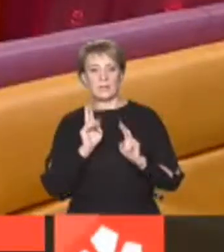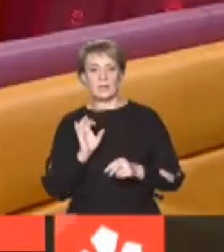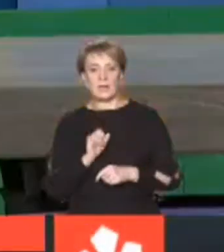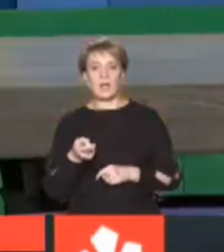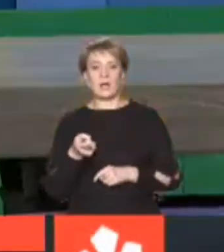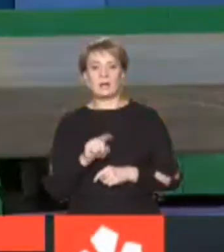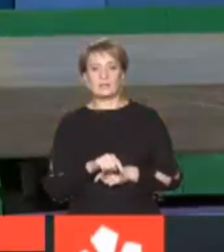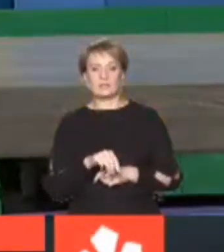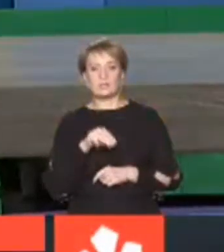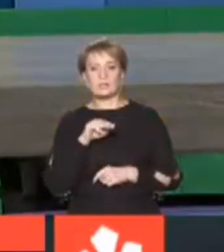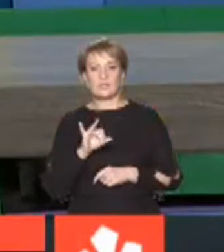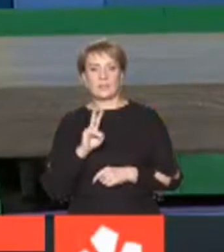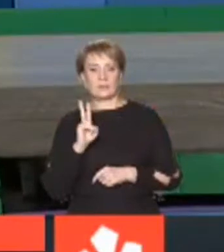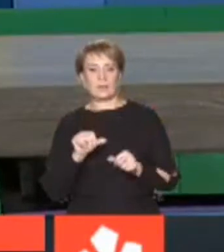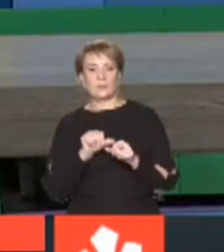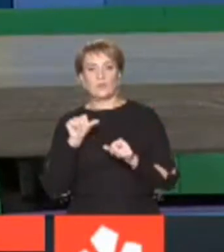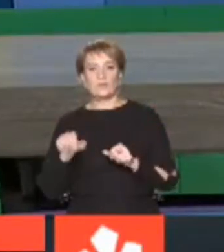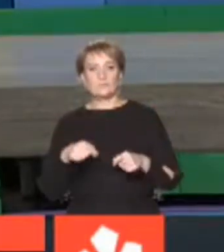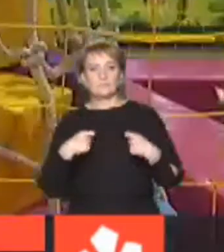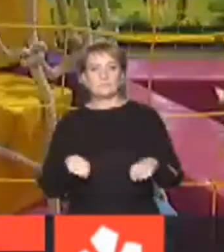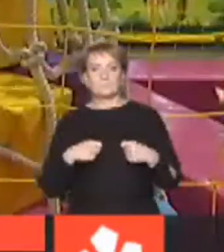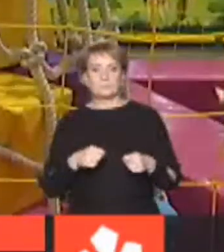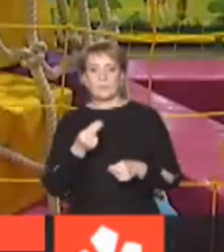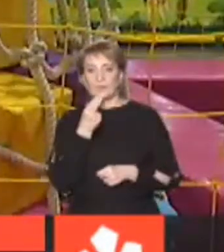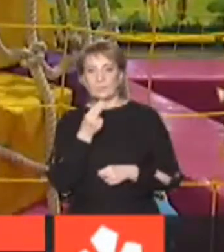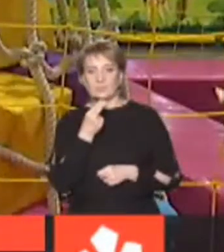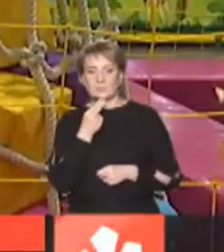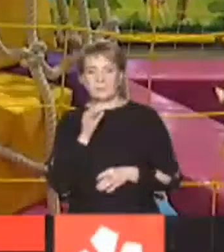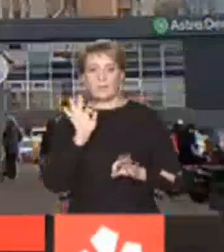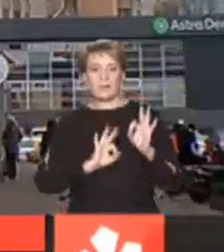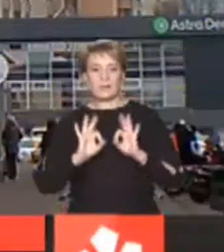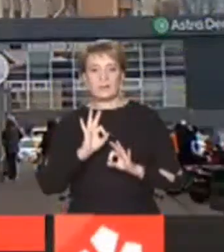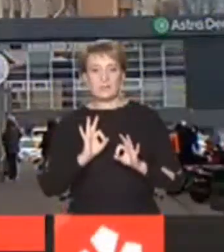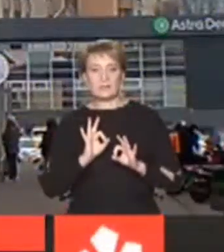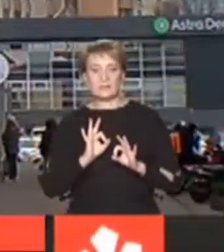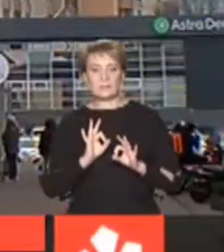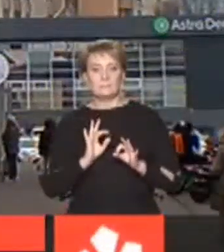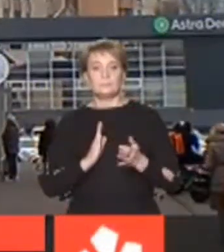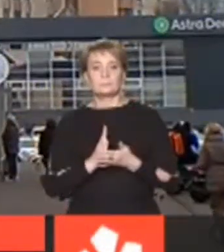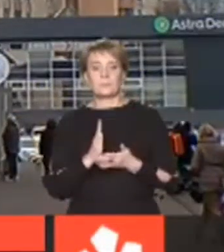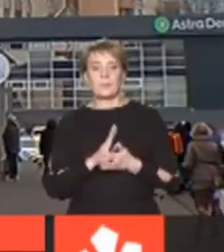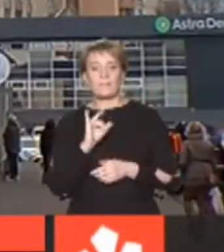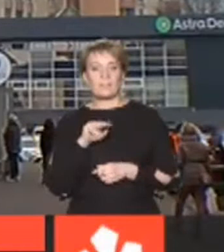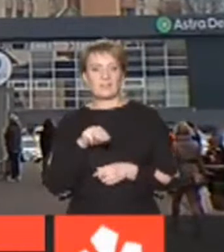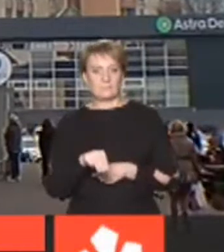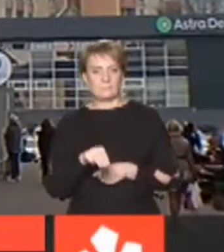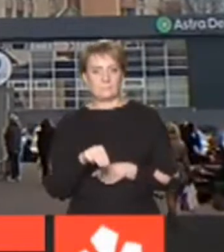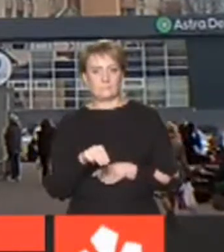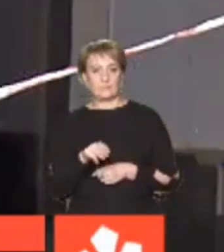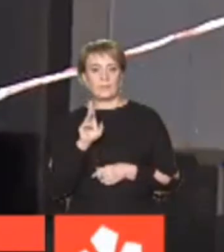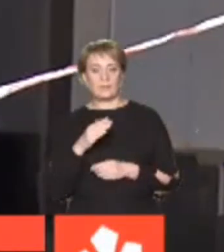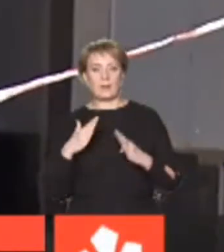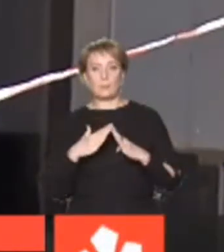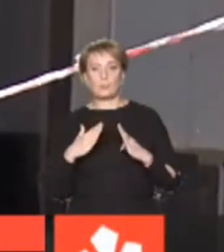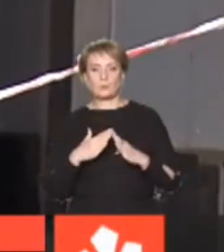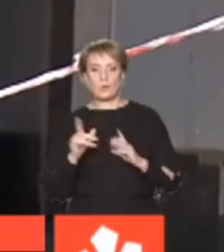також ТРЦ за виключенням торгівлі продуктами харчування, ліками, ветеринарними препаратами, товарами особистої гігієни та